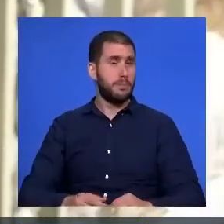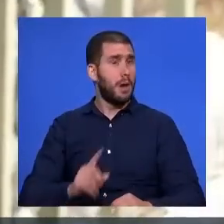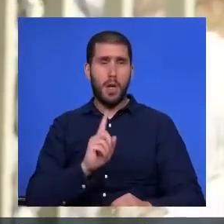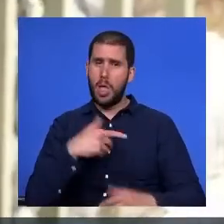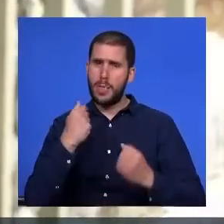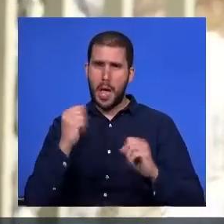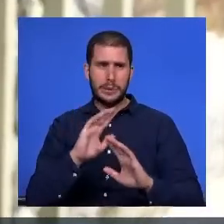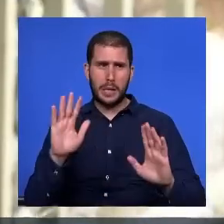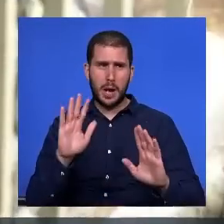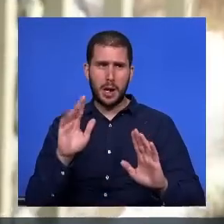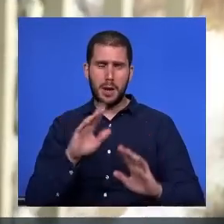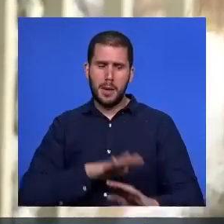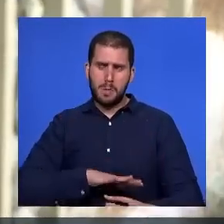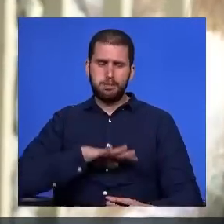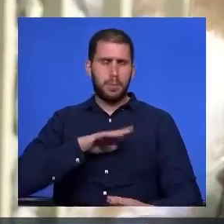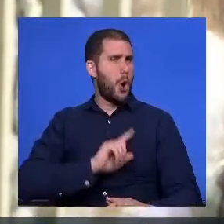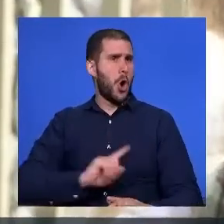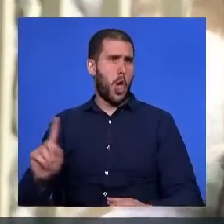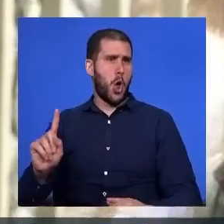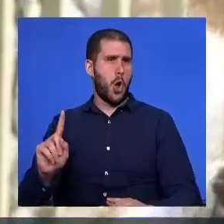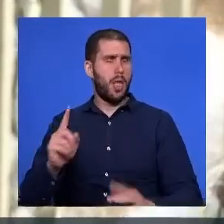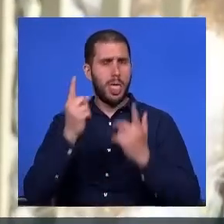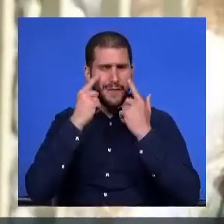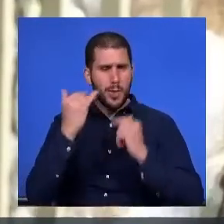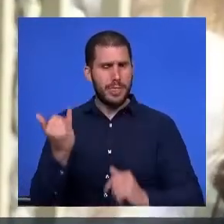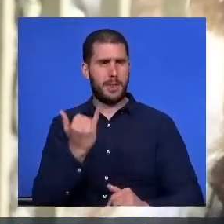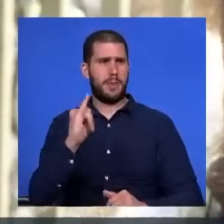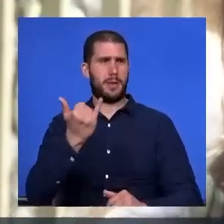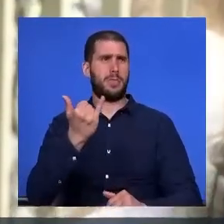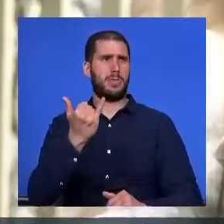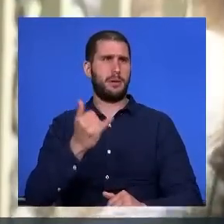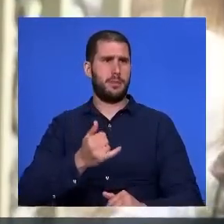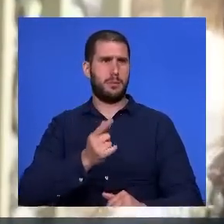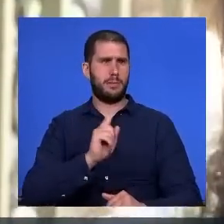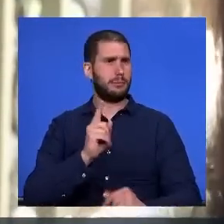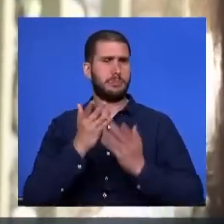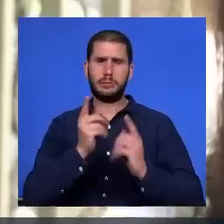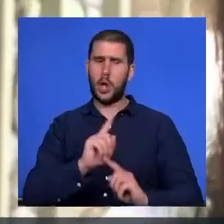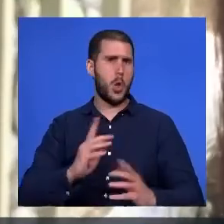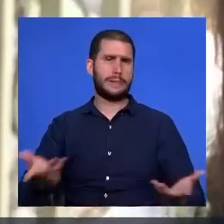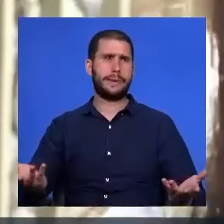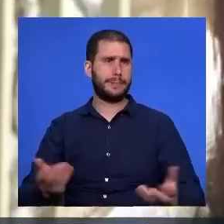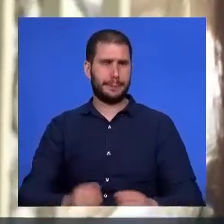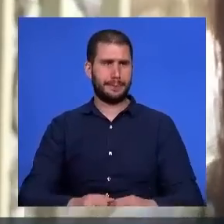חזקים. לא לשמור בבטן, לבכות תמיד, כאילו, לא, זה לא עוזר.